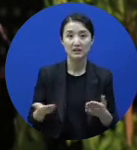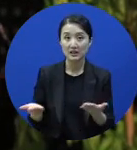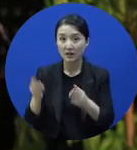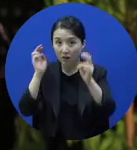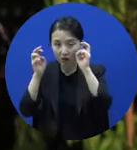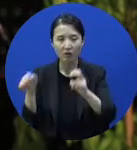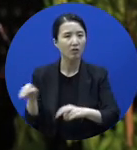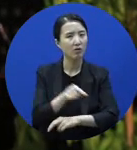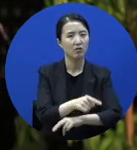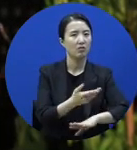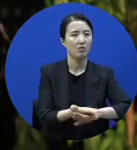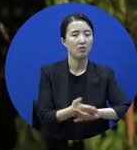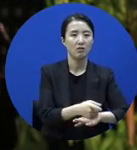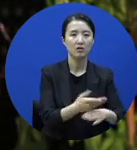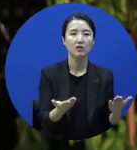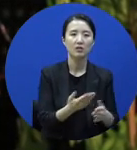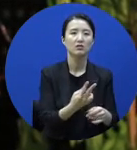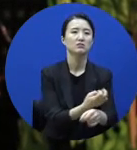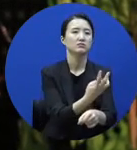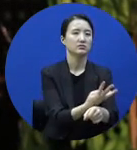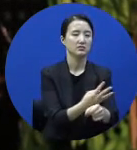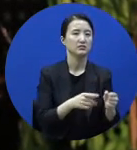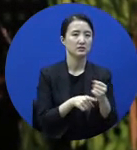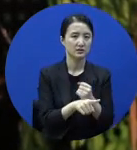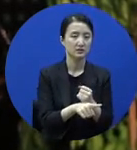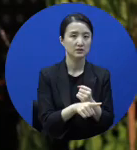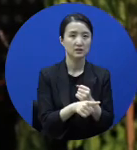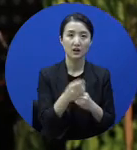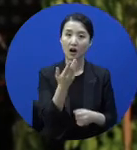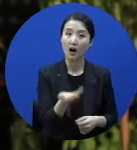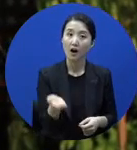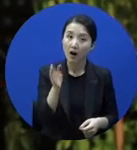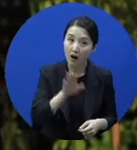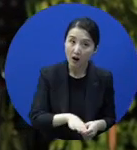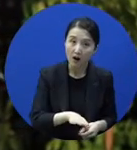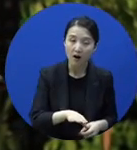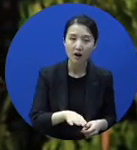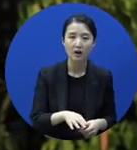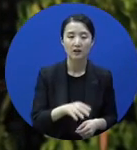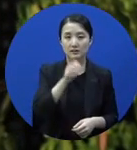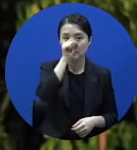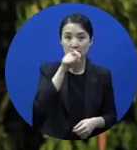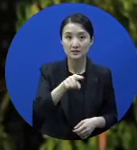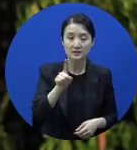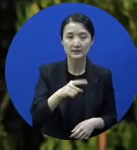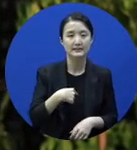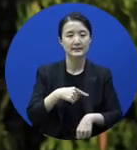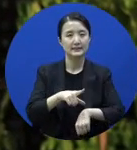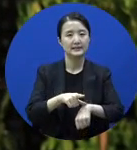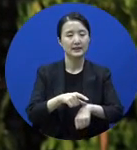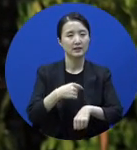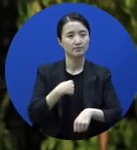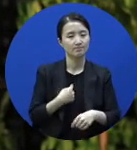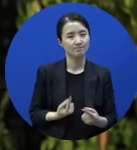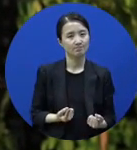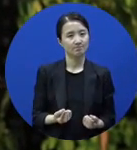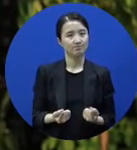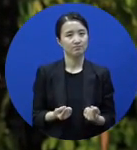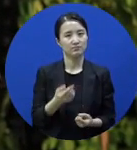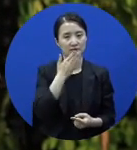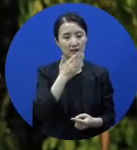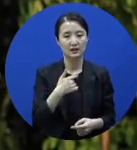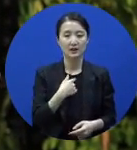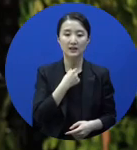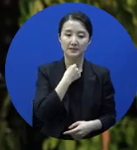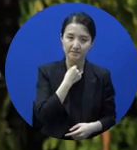내가 통제할 수 있다는 뜻이거든요. 예. 시간을 통제할 수 있으면 어때요? 재밌죠. 어떻게 보면 단대적으로 그래서 내가 하고 싶을 때 일을